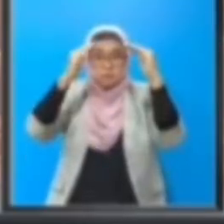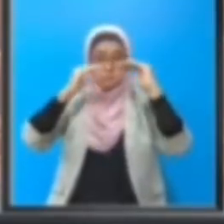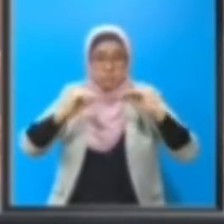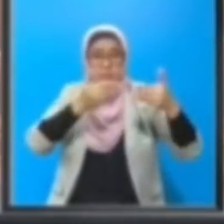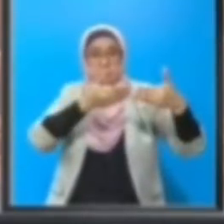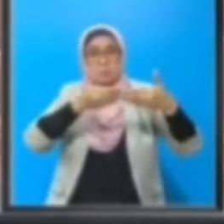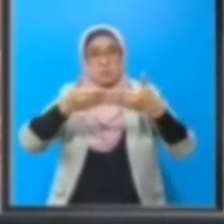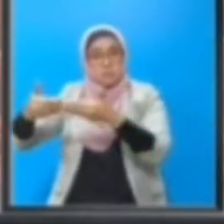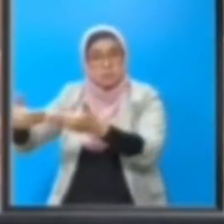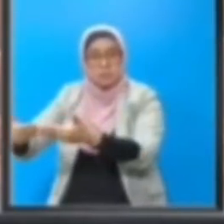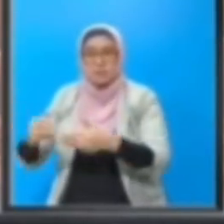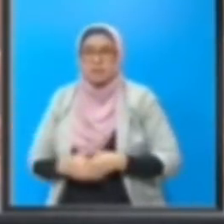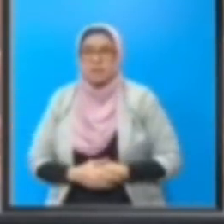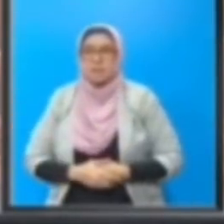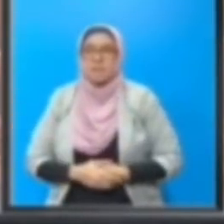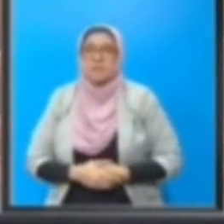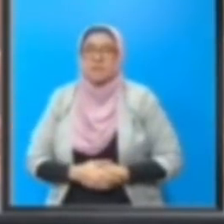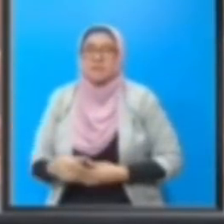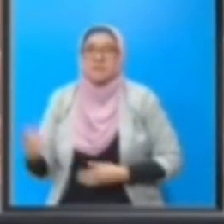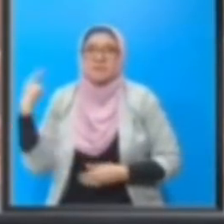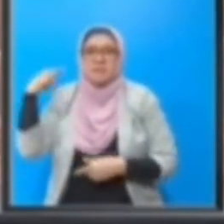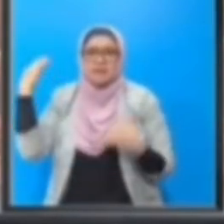teruskan.